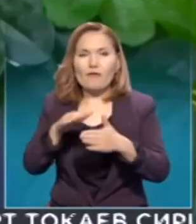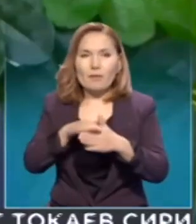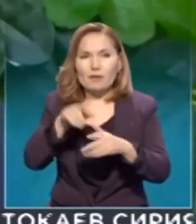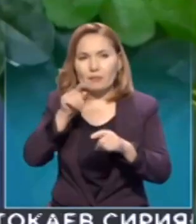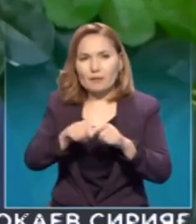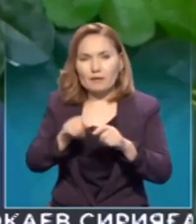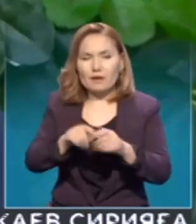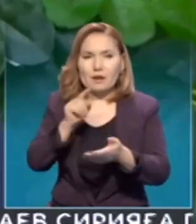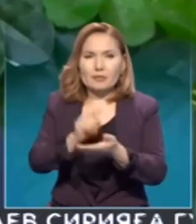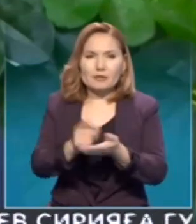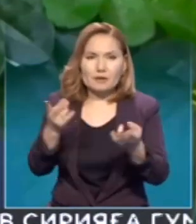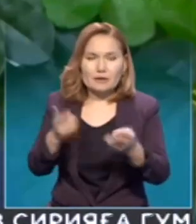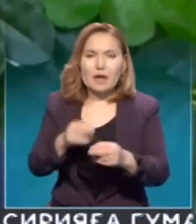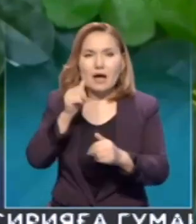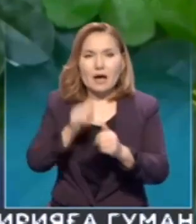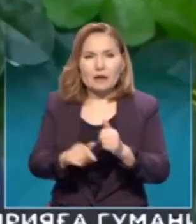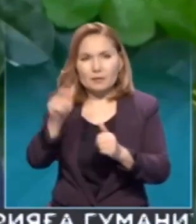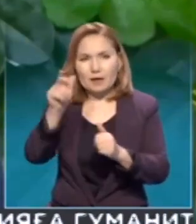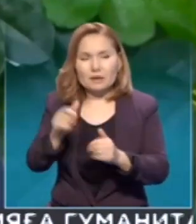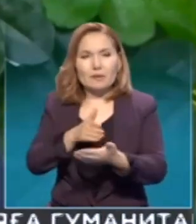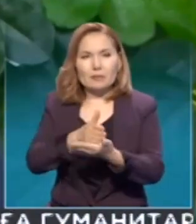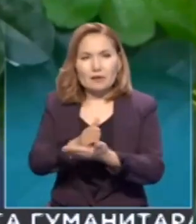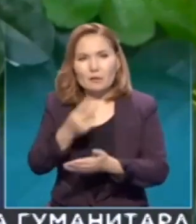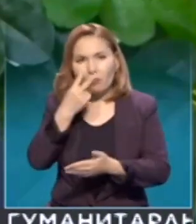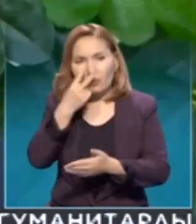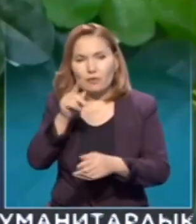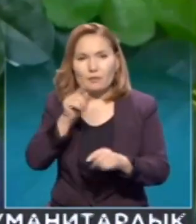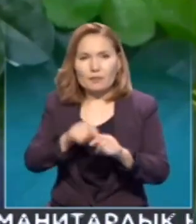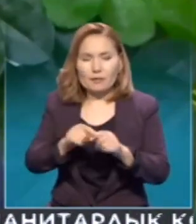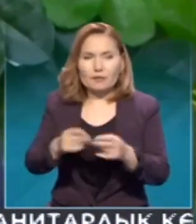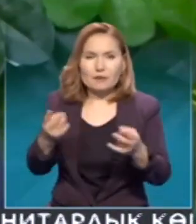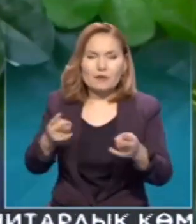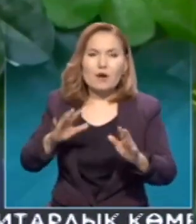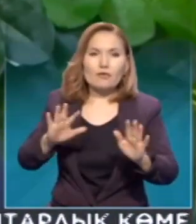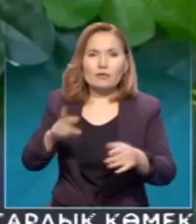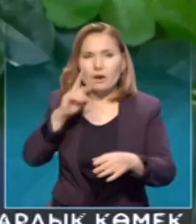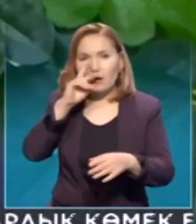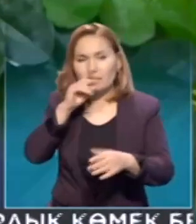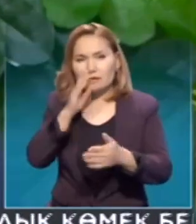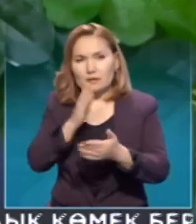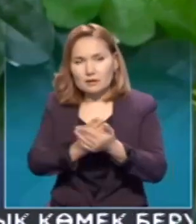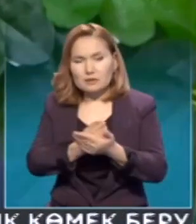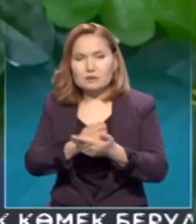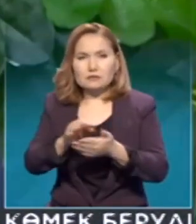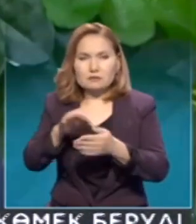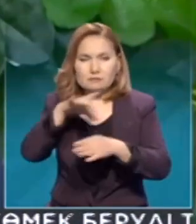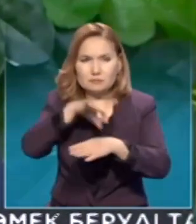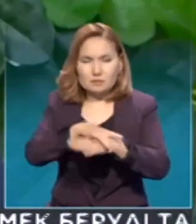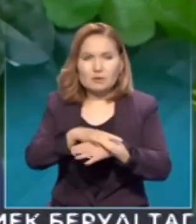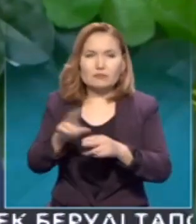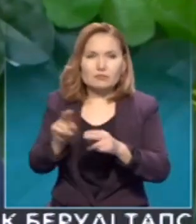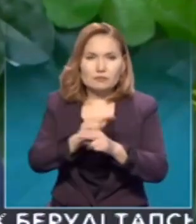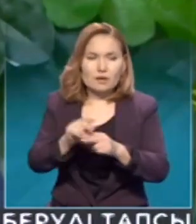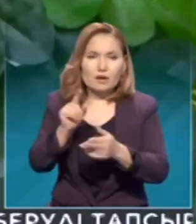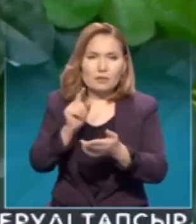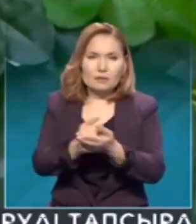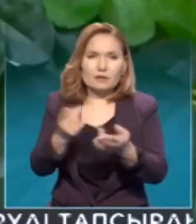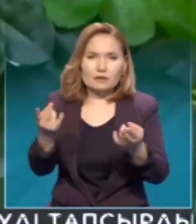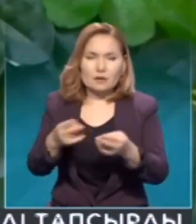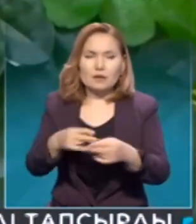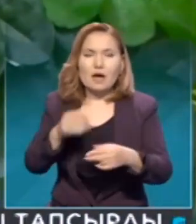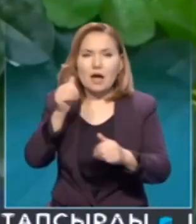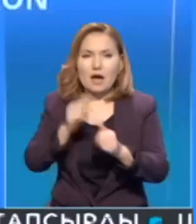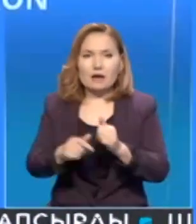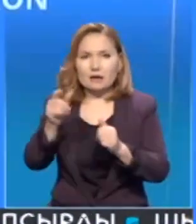анықтауға, егер қателіктер келсе, соны түзетуге, жоқ болса, соны қайтып енгізуге құқысы